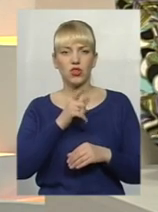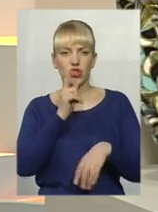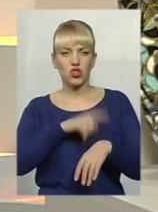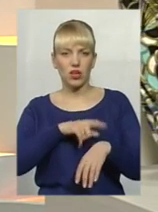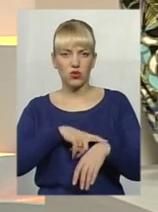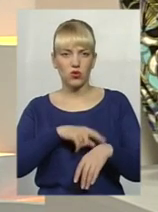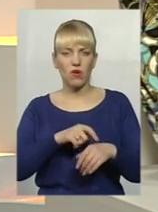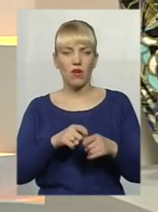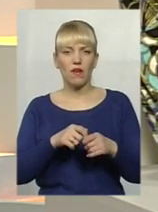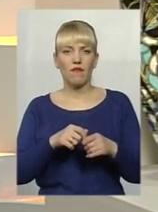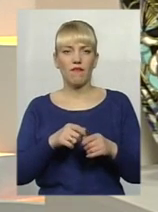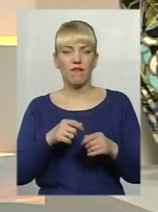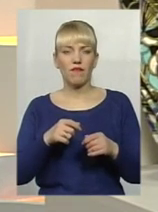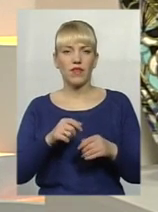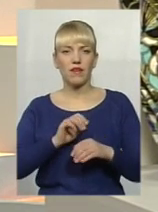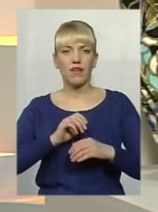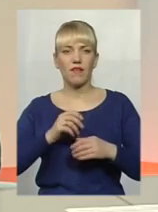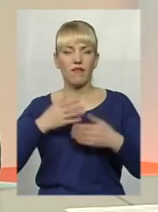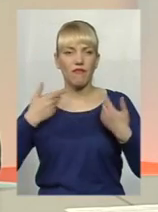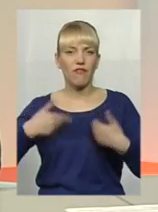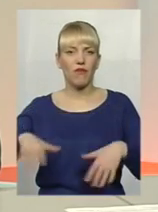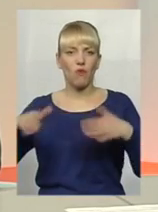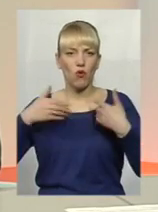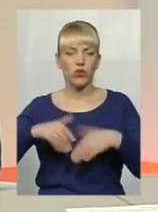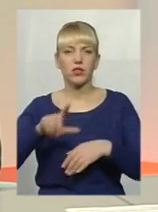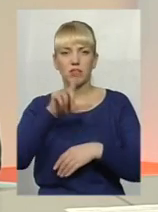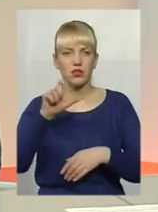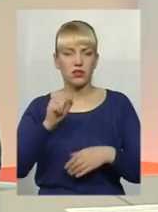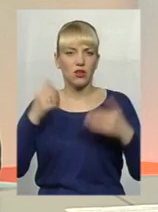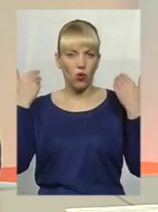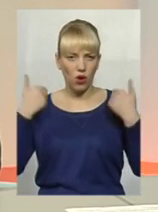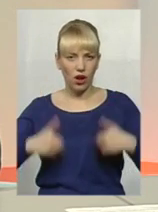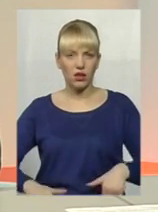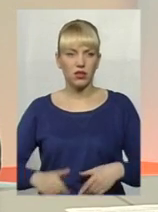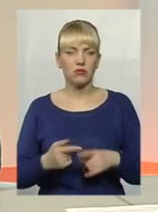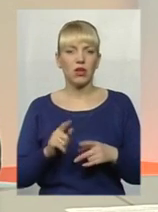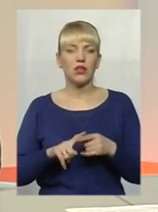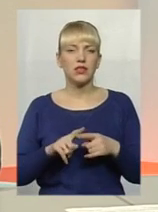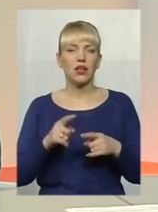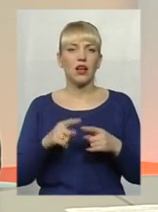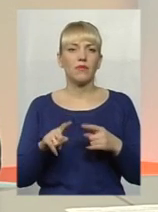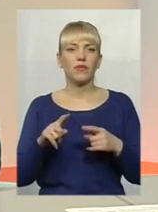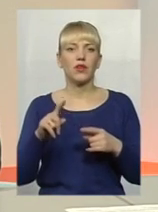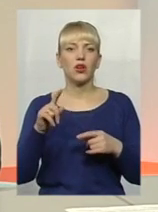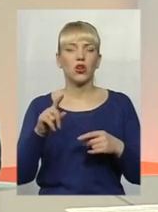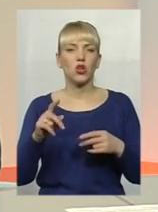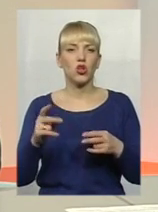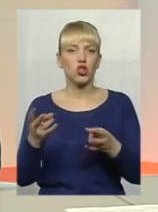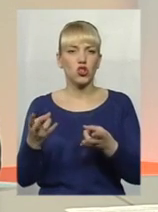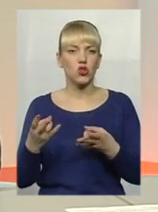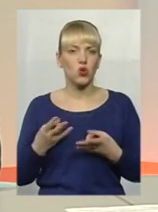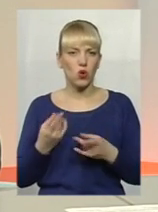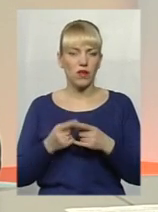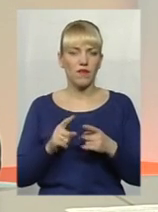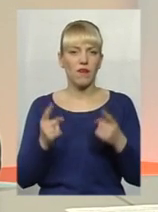може завдати? Ну, шкода, безперечно, дуже велика, оскільки ртуть токсична